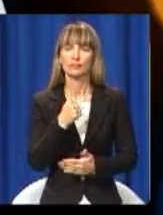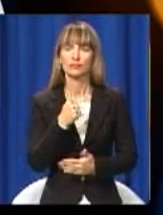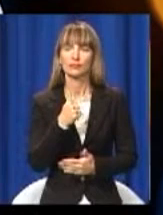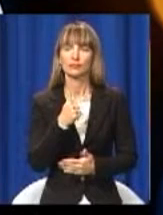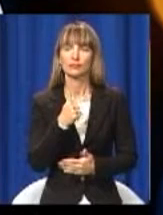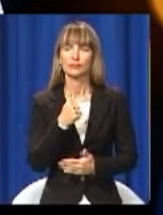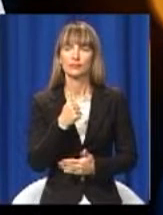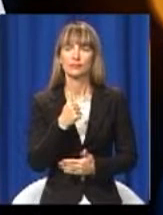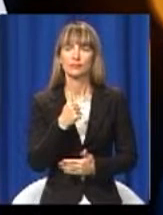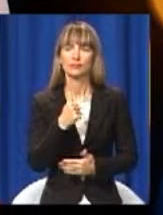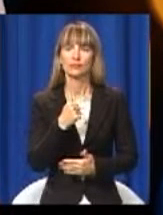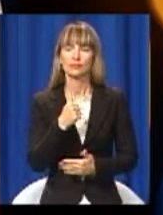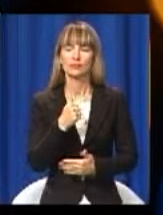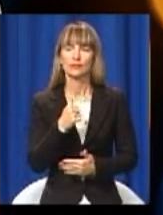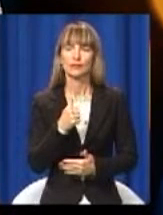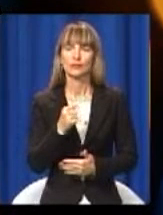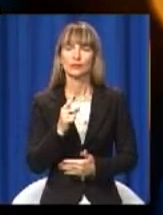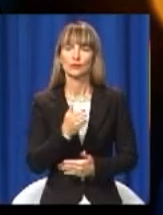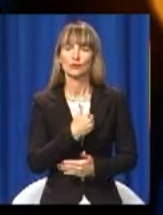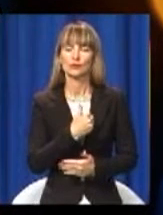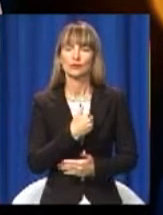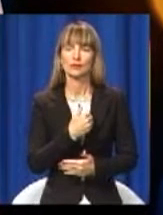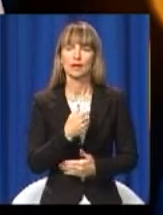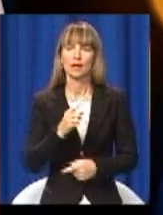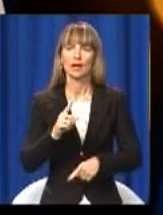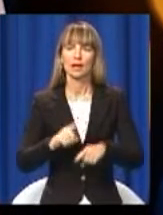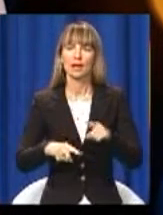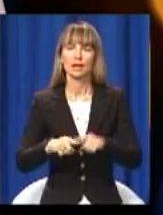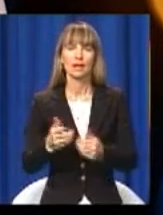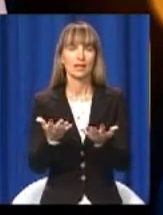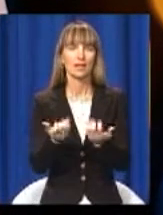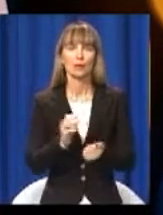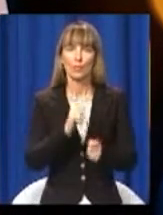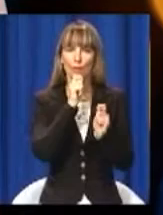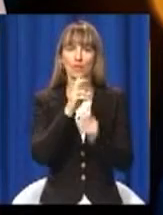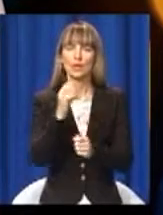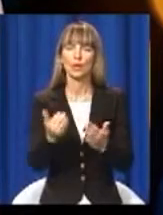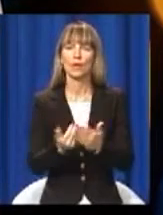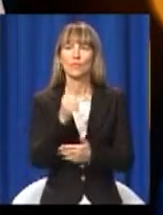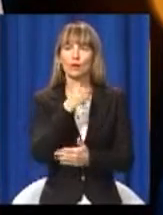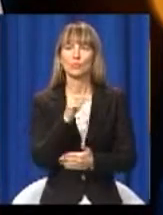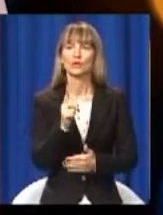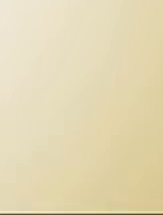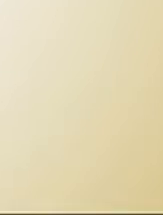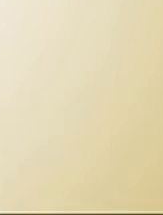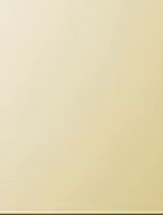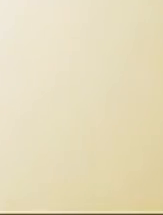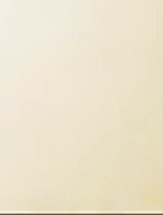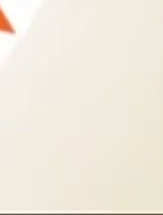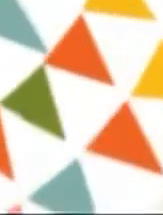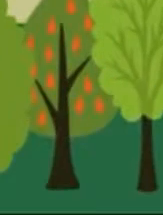лягусити з вершини вулкана. Родители не получают подарки в Новый год, потому что они уже взрослые.